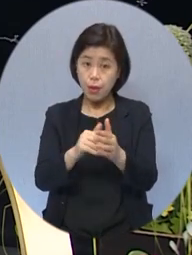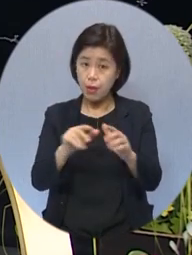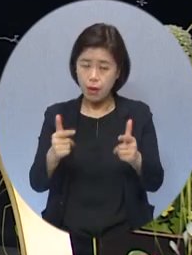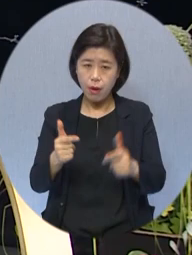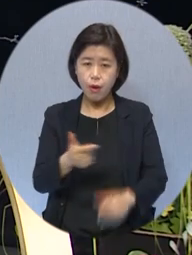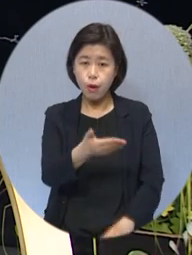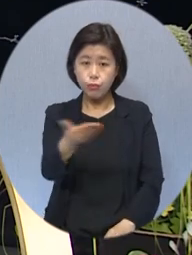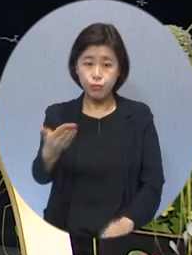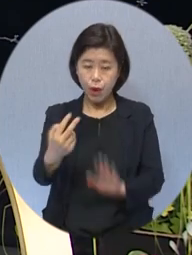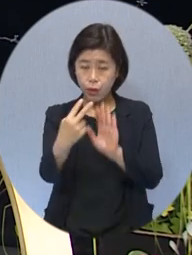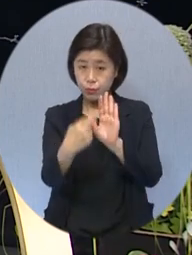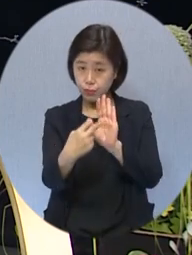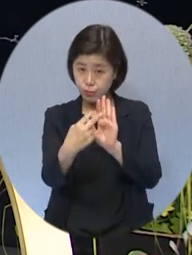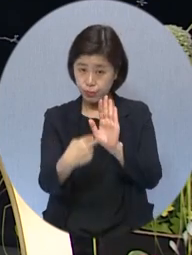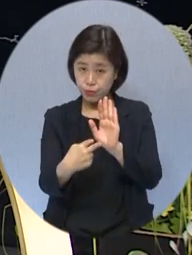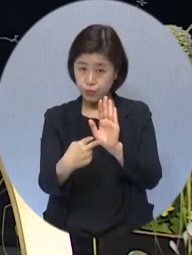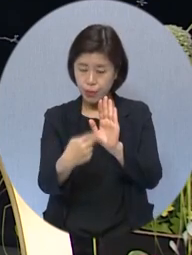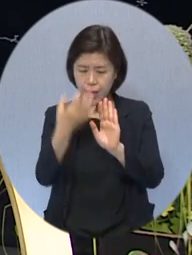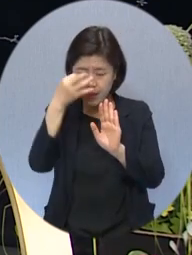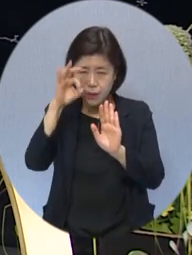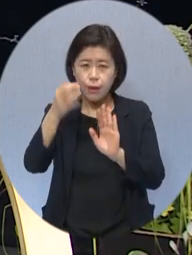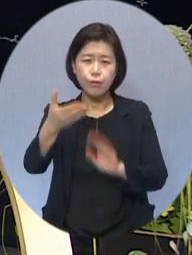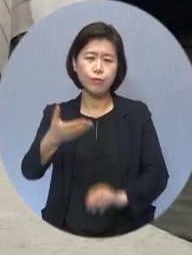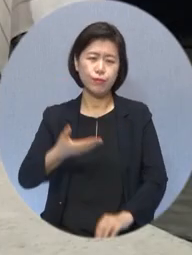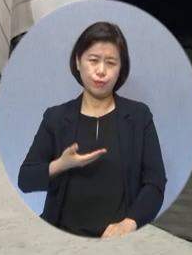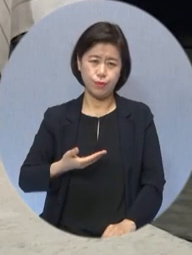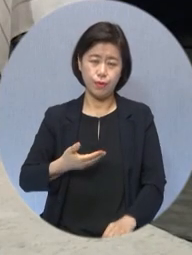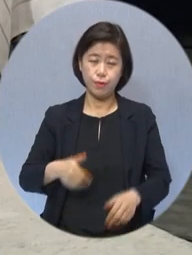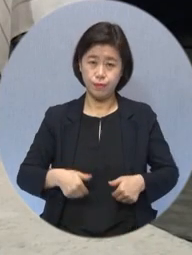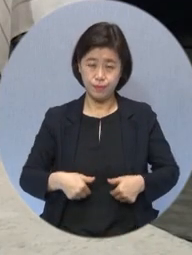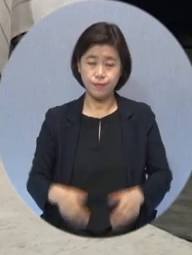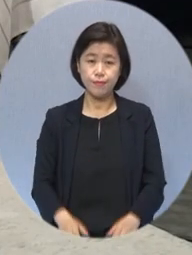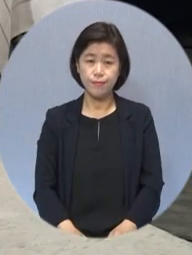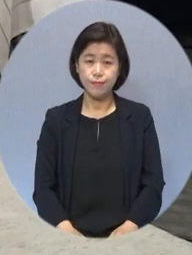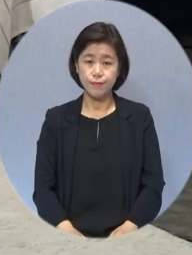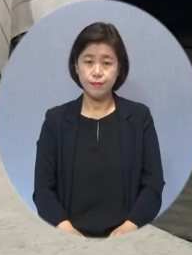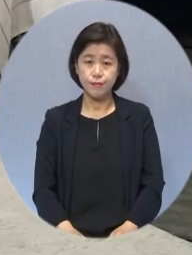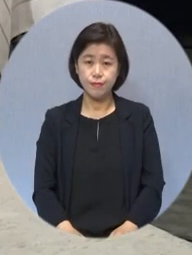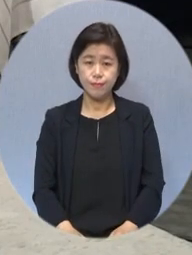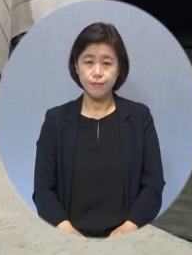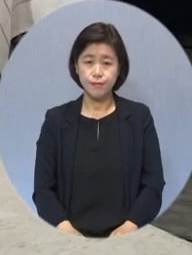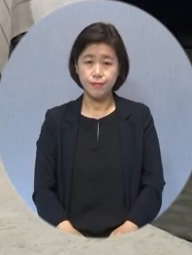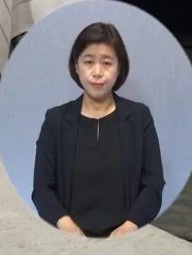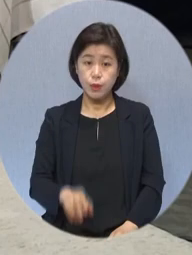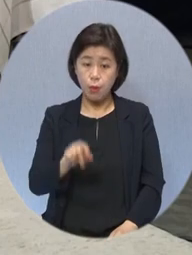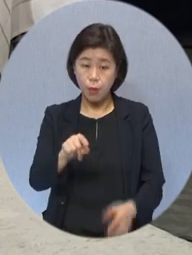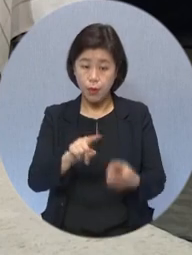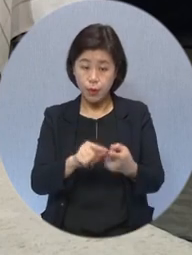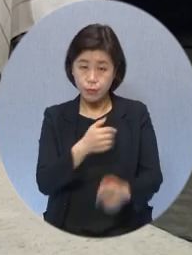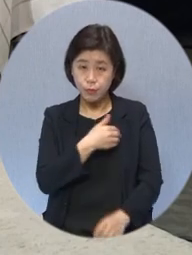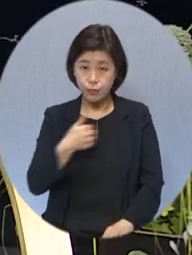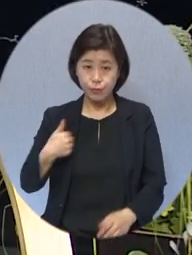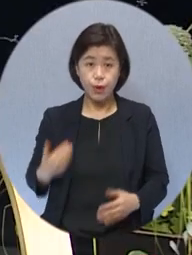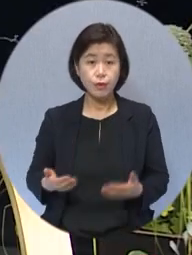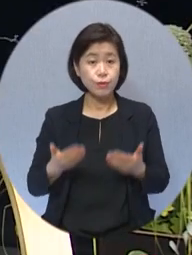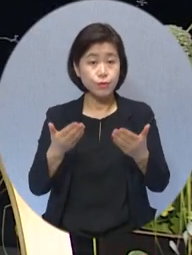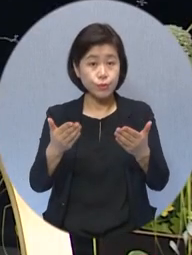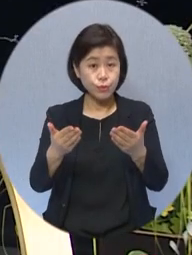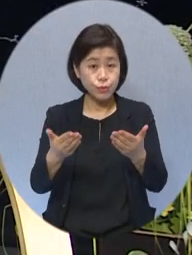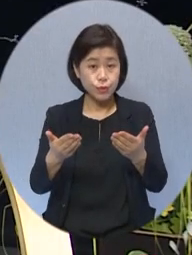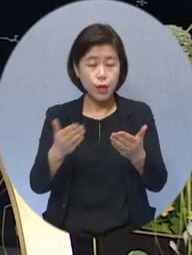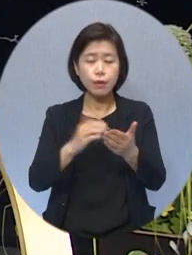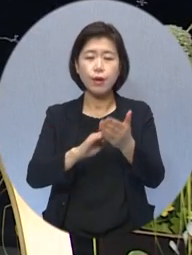하는 이율배반적 조건이 따릅니다. 이와 같은 아이러니를 충족시켜야만 비로소